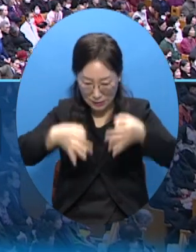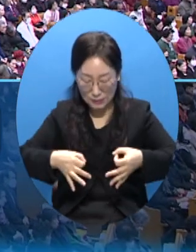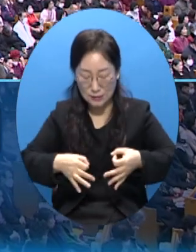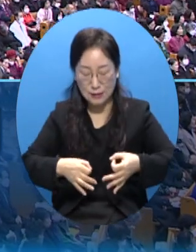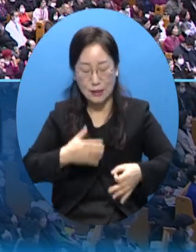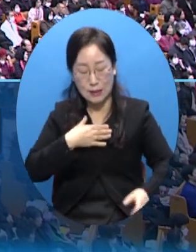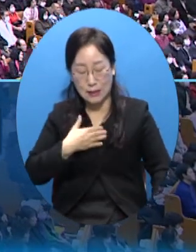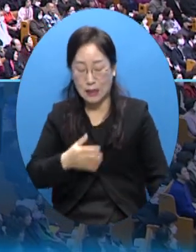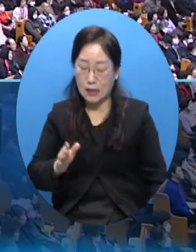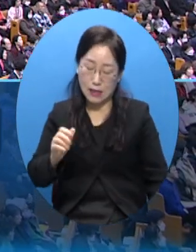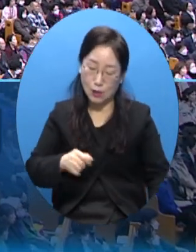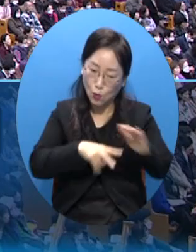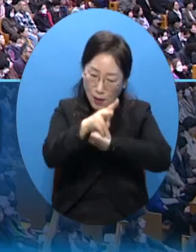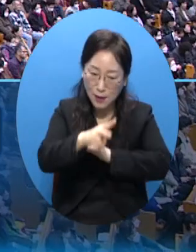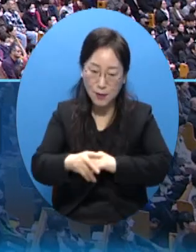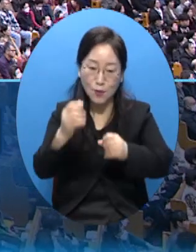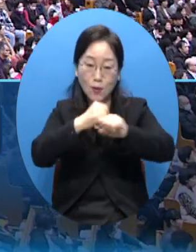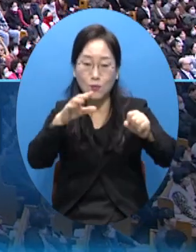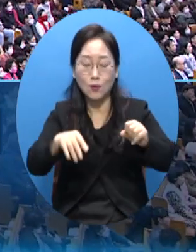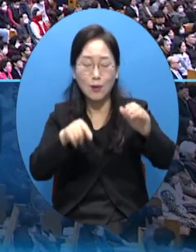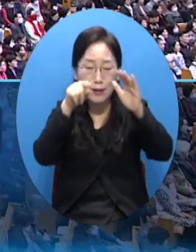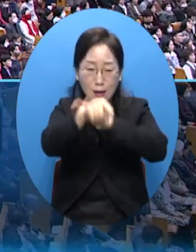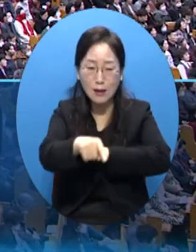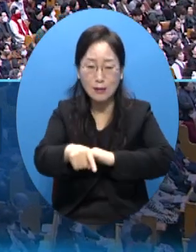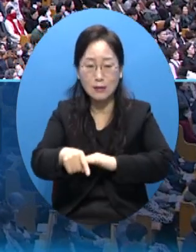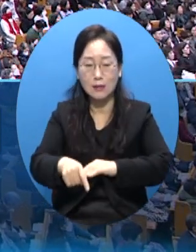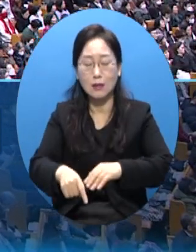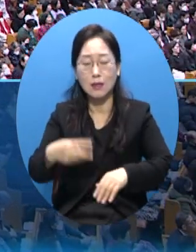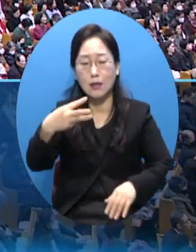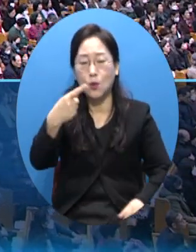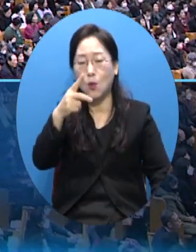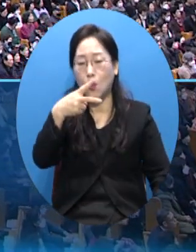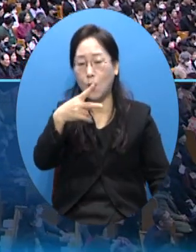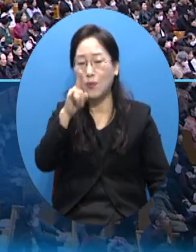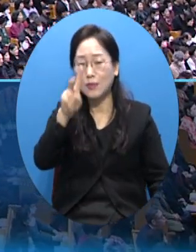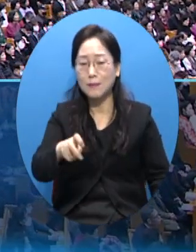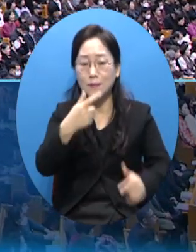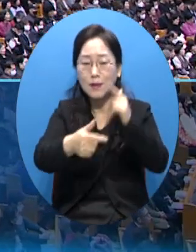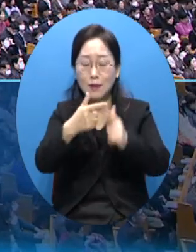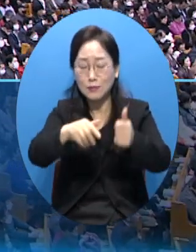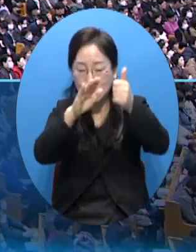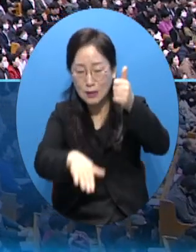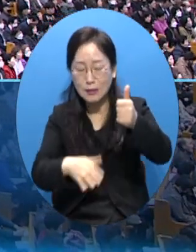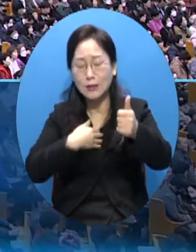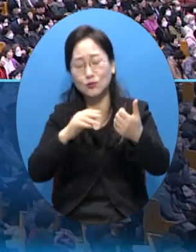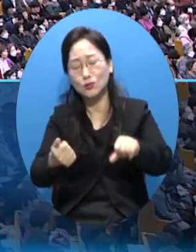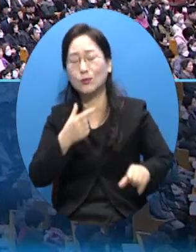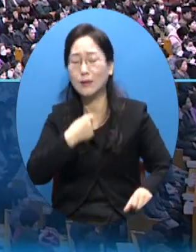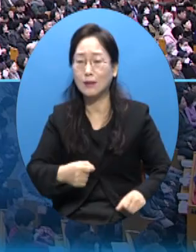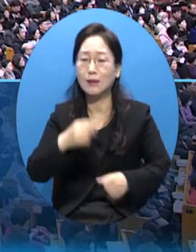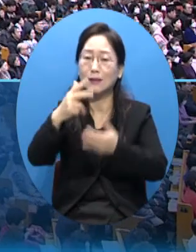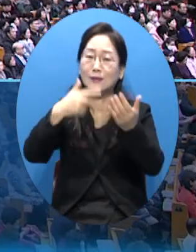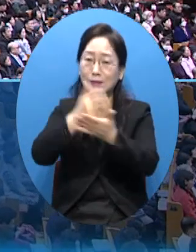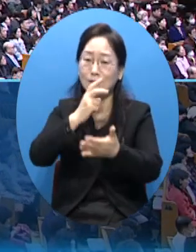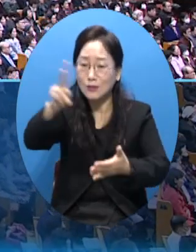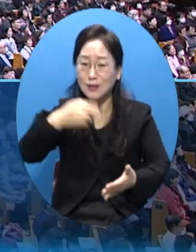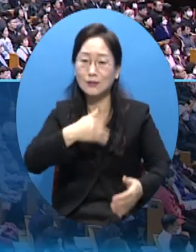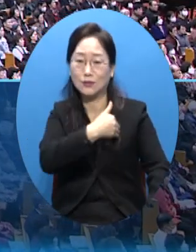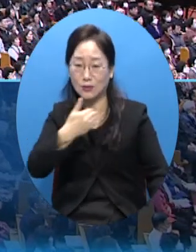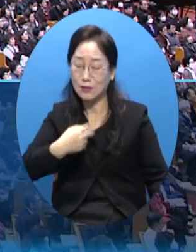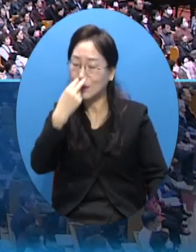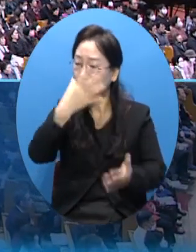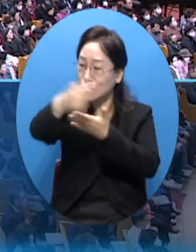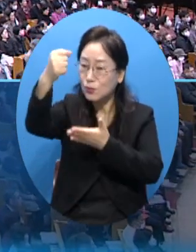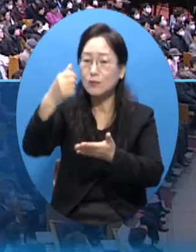하루길 가서 한 로대 나무 아래에 앉아서 자기가 죽기를 하여이 야여 넉넉하오니 지금 내 생명을